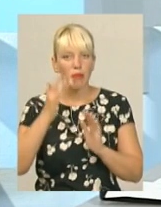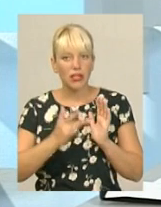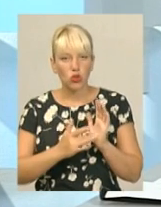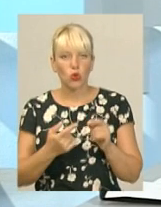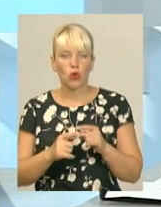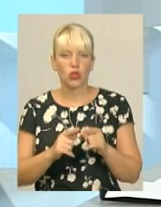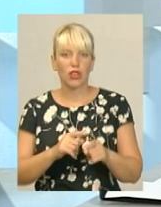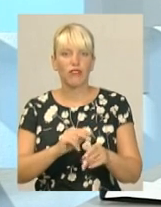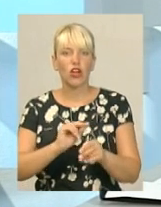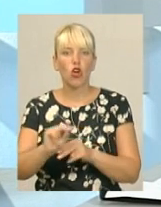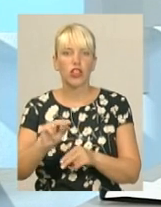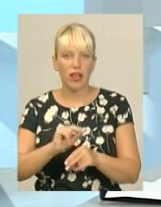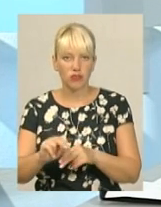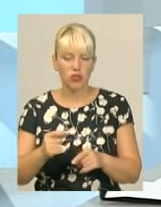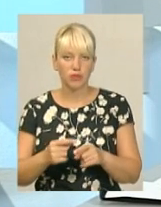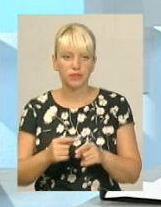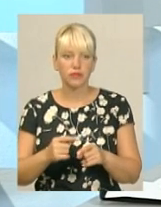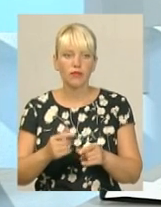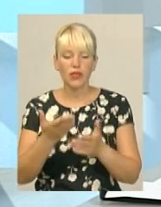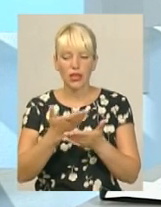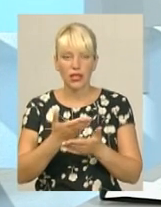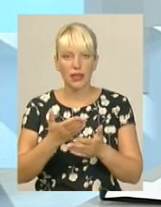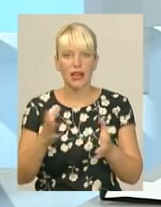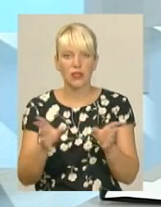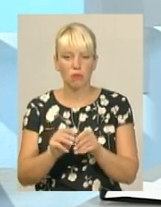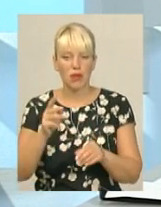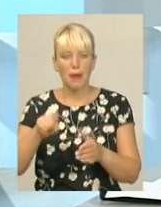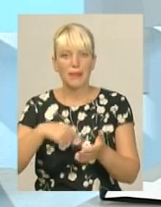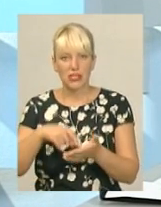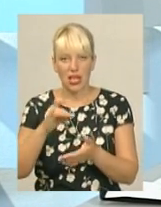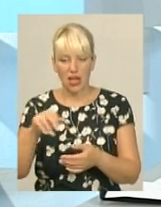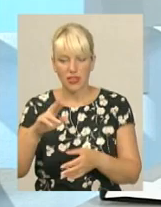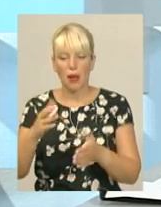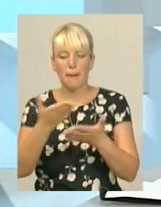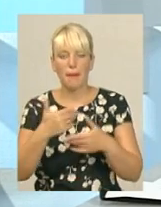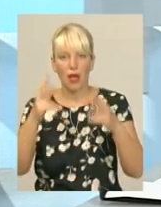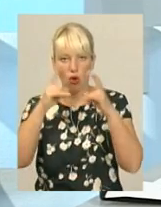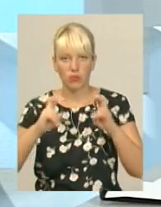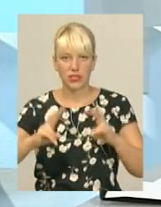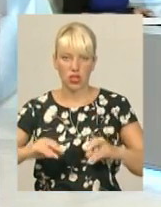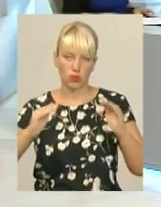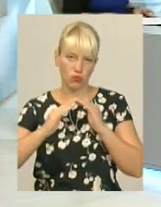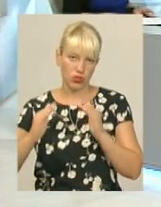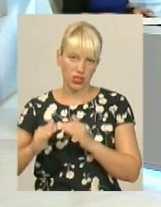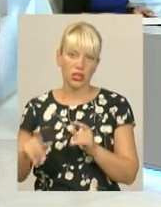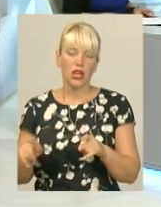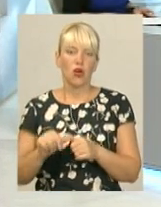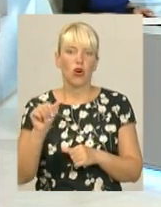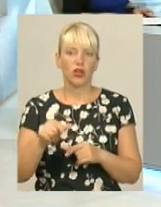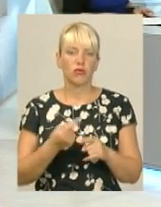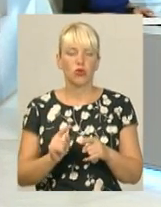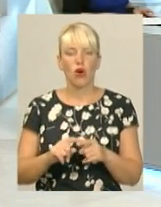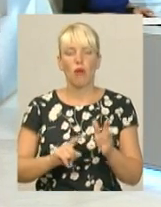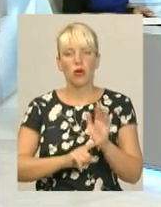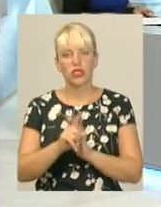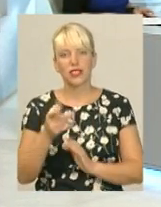ради, ми обстежуємо будинки. Крім того, ми розпочали також в місті Хмельницькому і звітувати перед